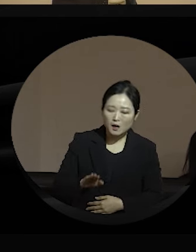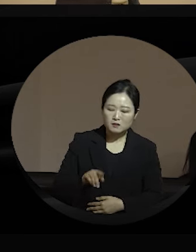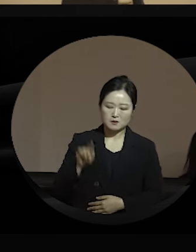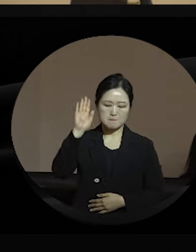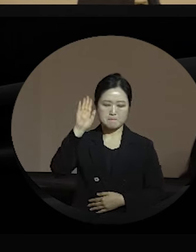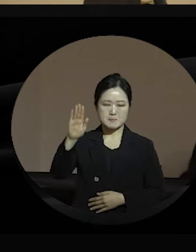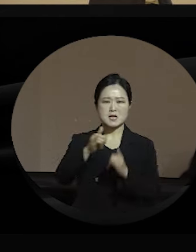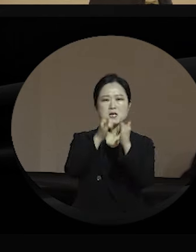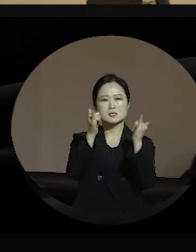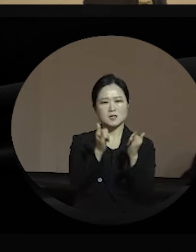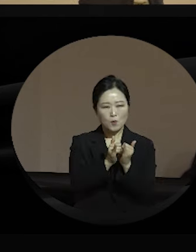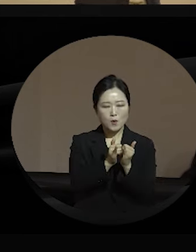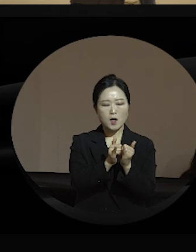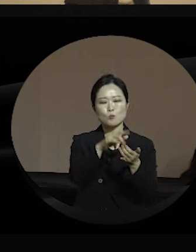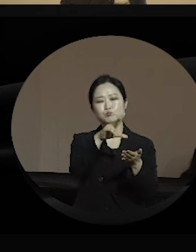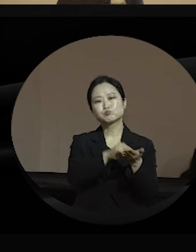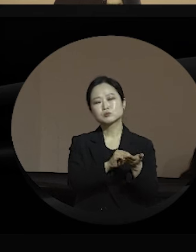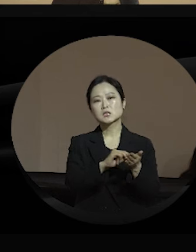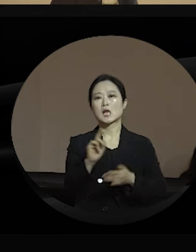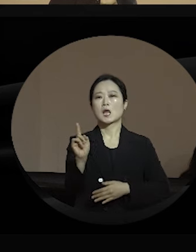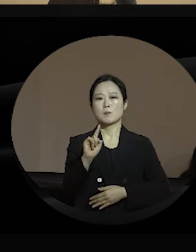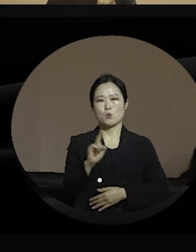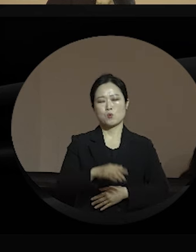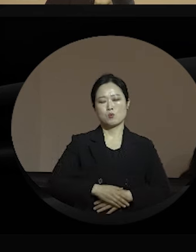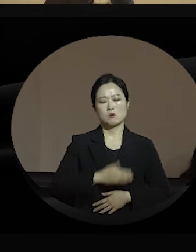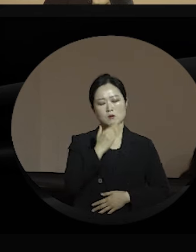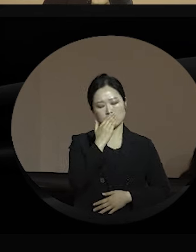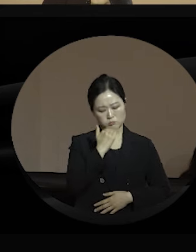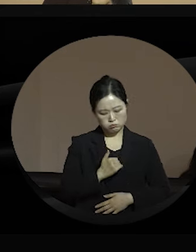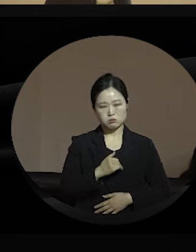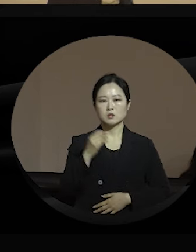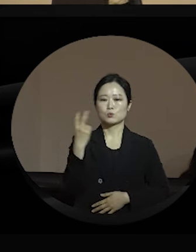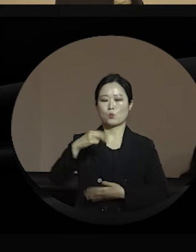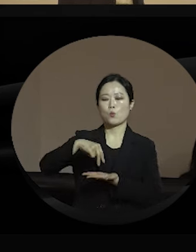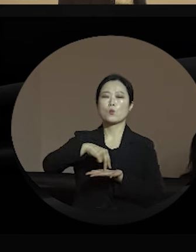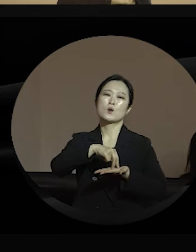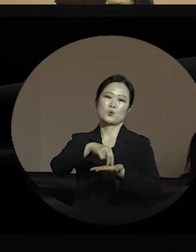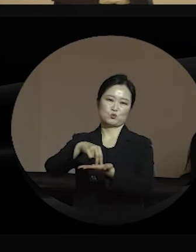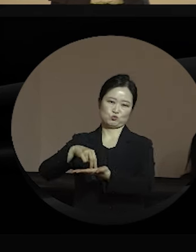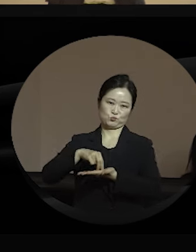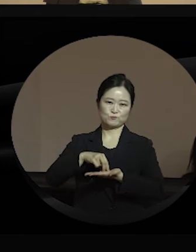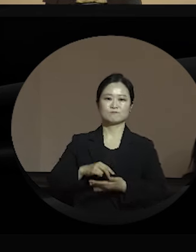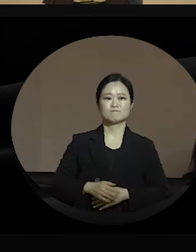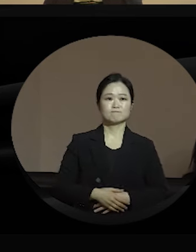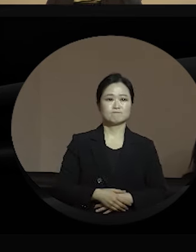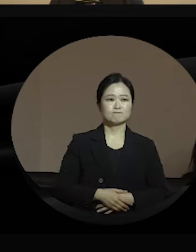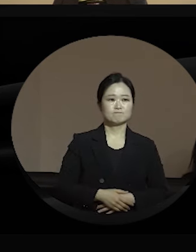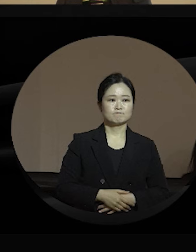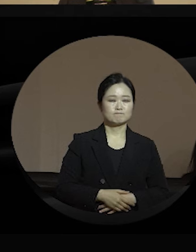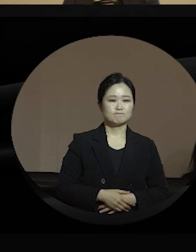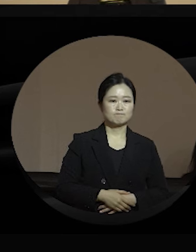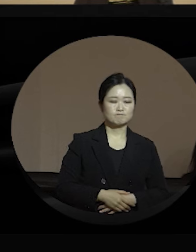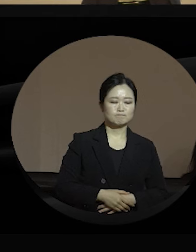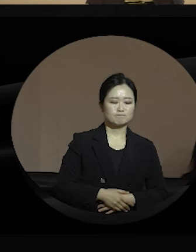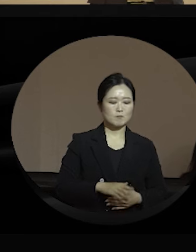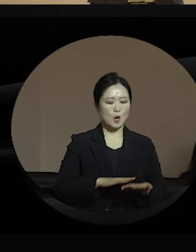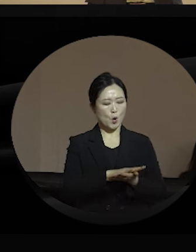미래 사회의 가장 큰 화두가 될 것은 지루함과 외로움이에요. 뭐 이런 여유 시간들이 다른 사람하고 놀고 싶게